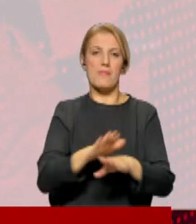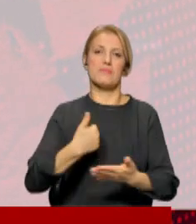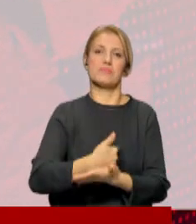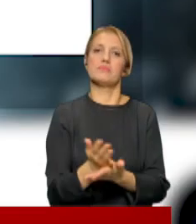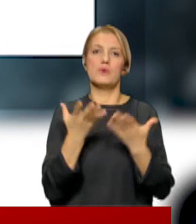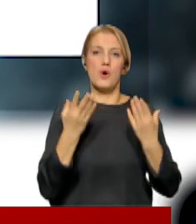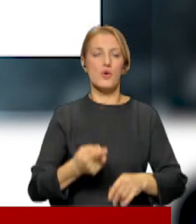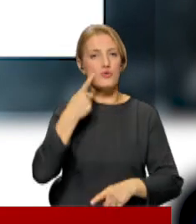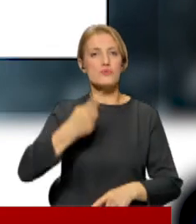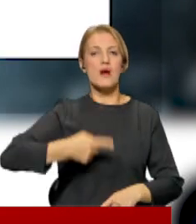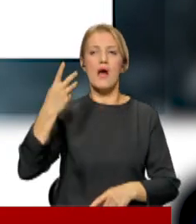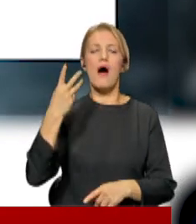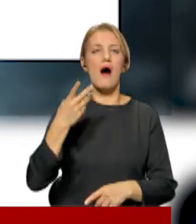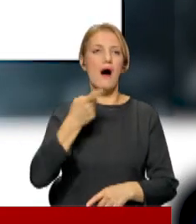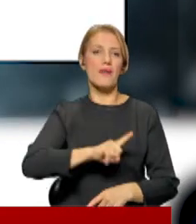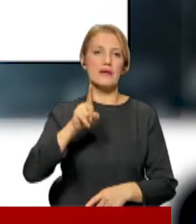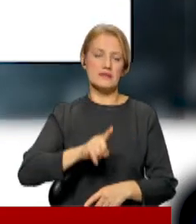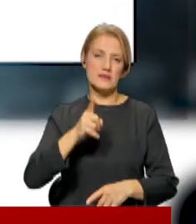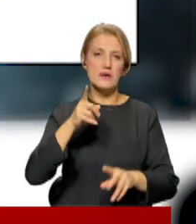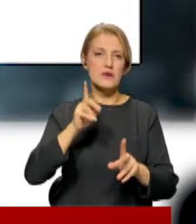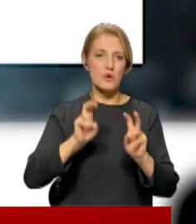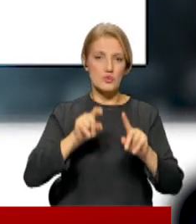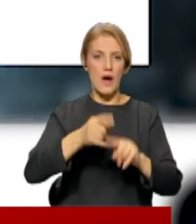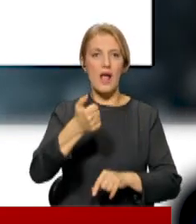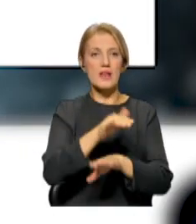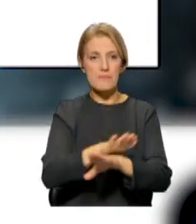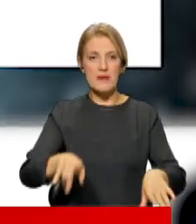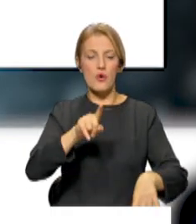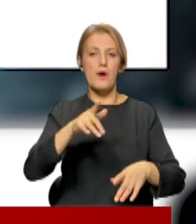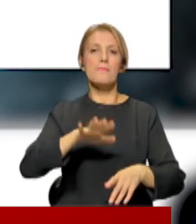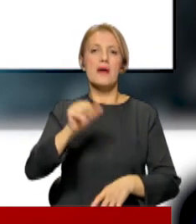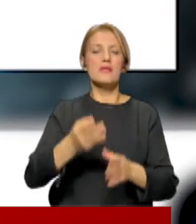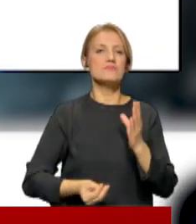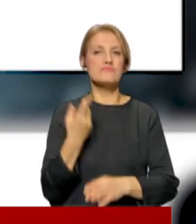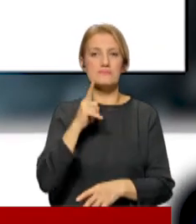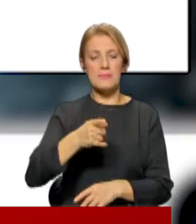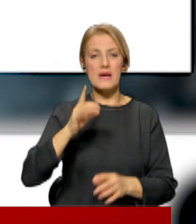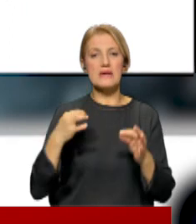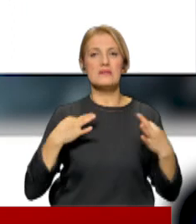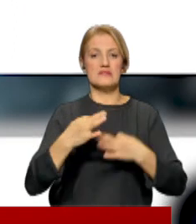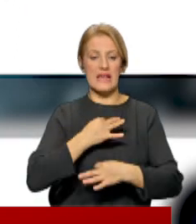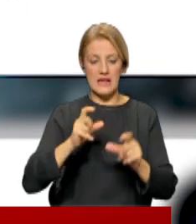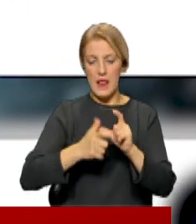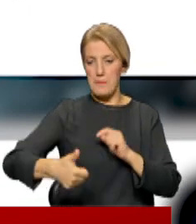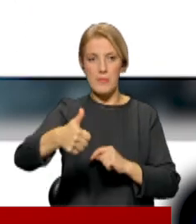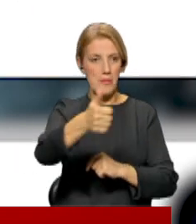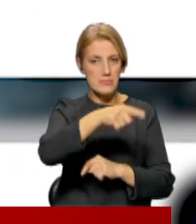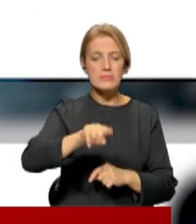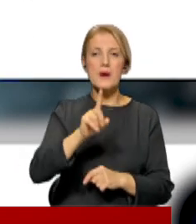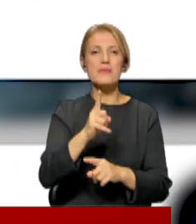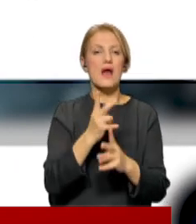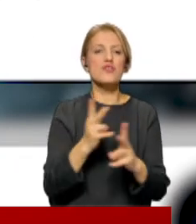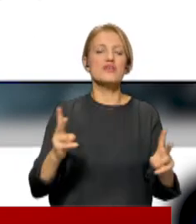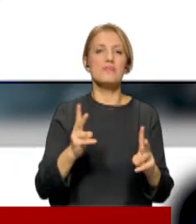dağılır cumhurbaşkanlığı adaylığı konusunda altılı masa ve onun meydana getiren partilerin sayın genel başkanları dışında hiç kimsenin